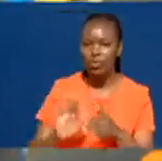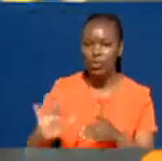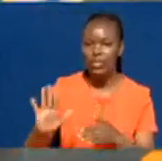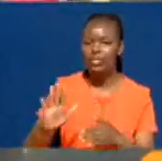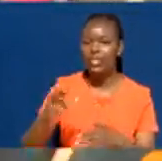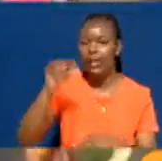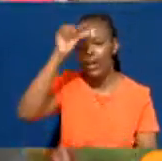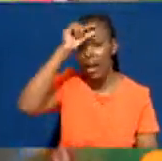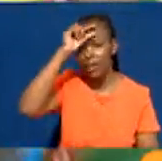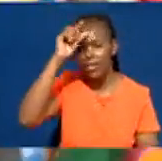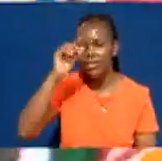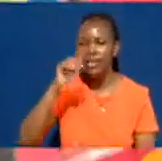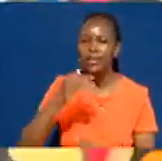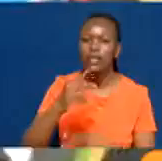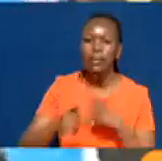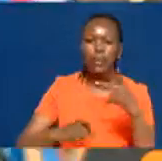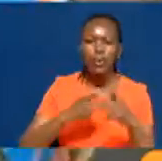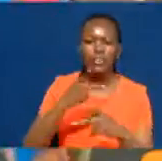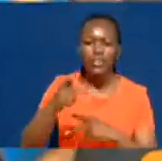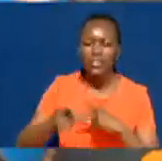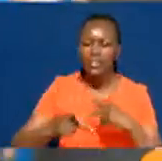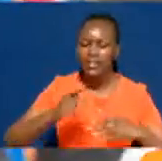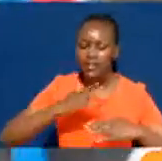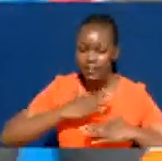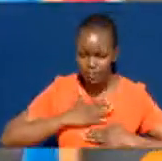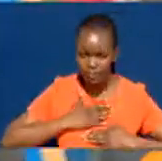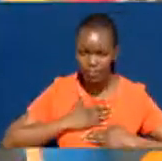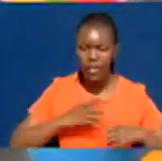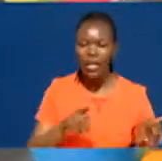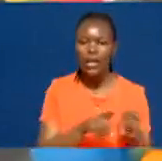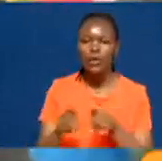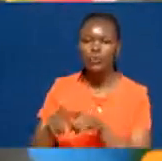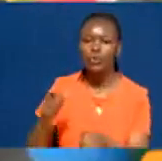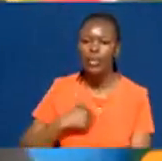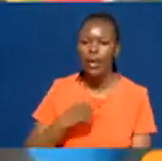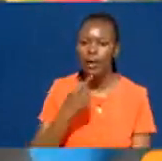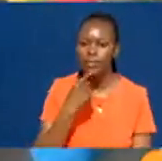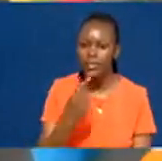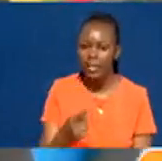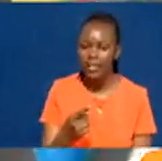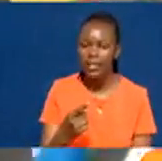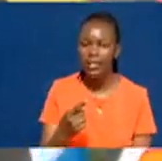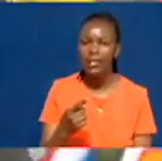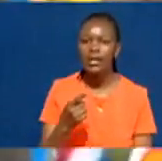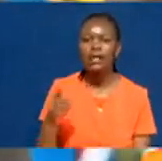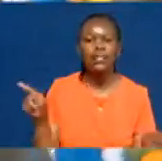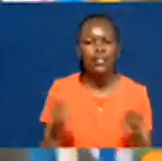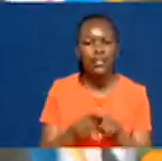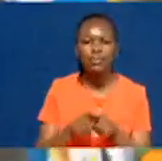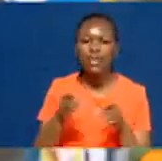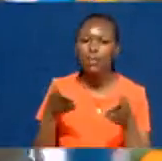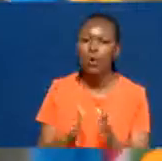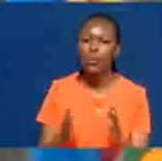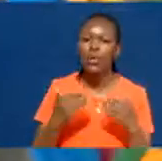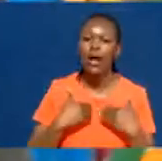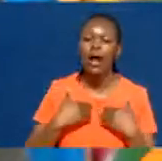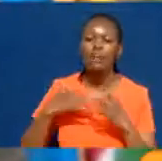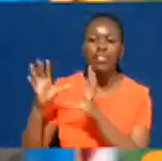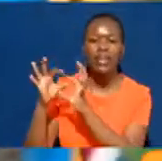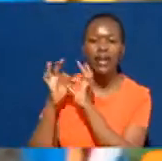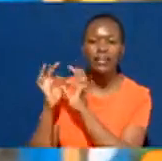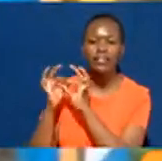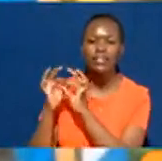taratibu ambayo iko na heshima. Na nimesema vile vile, kama vile tuko na desturi kama